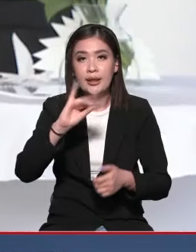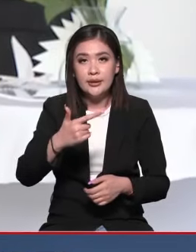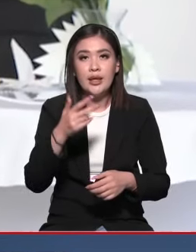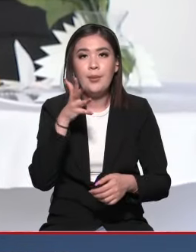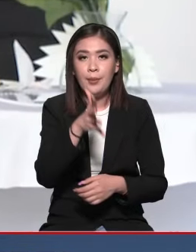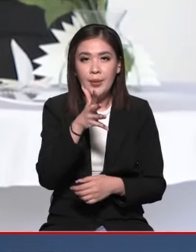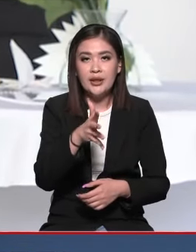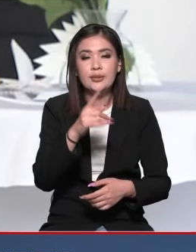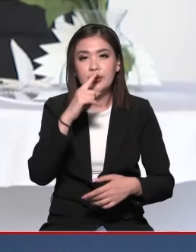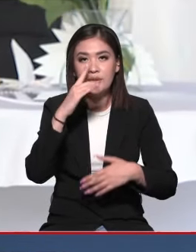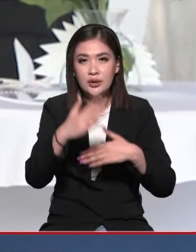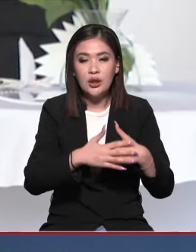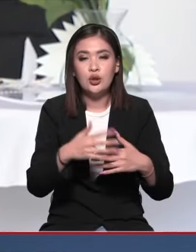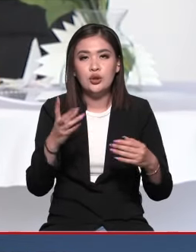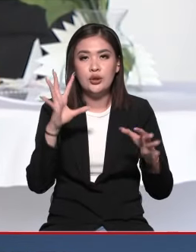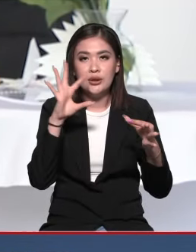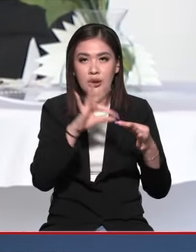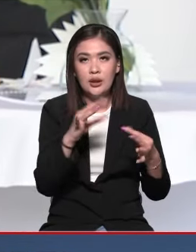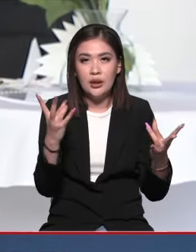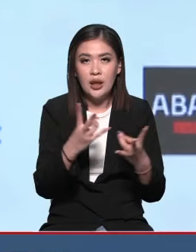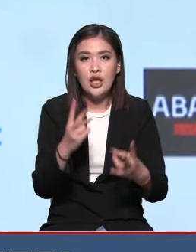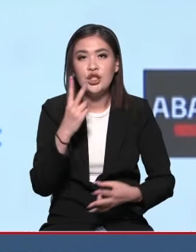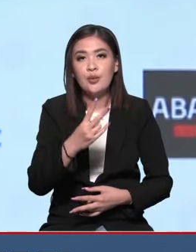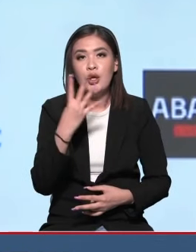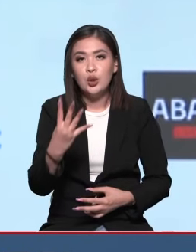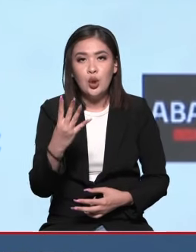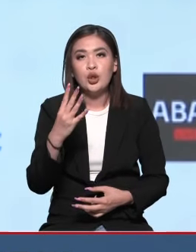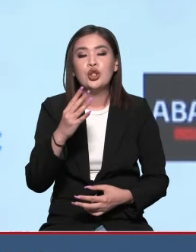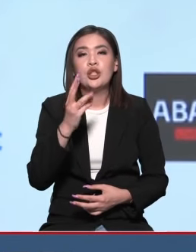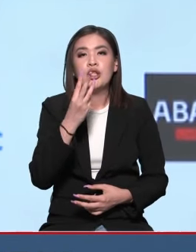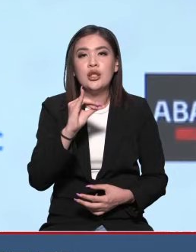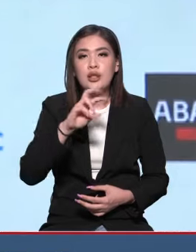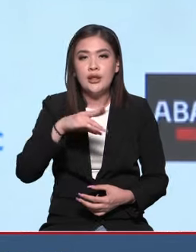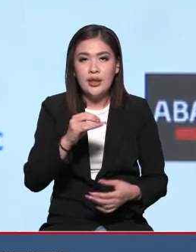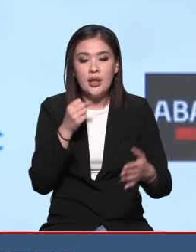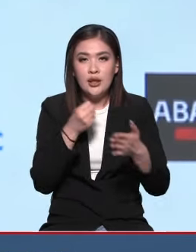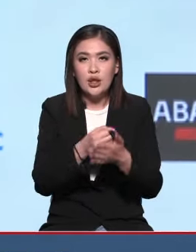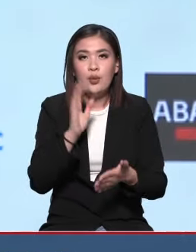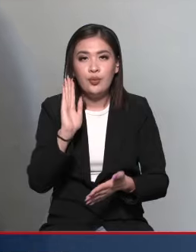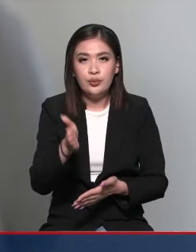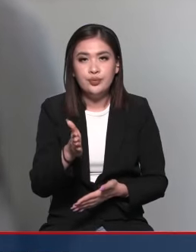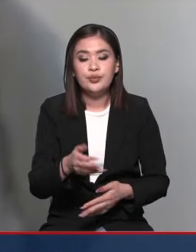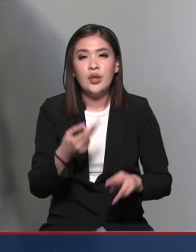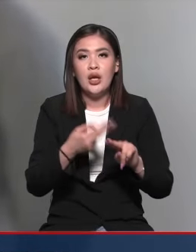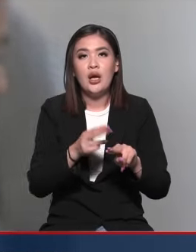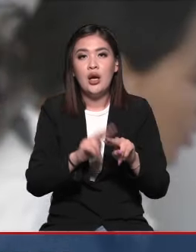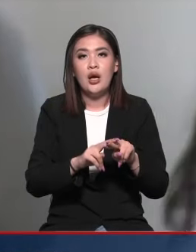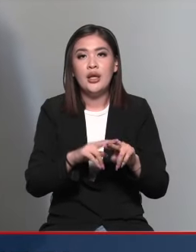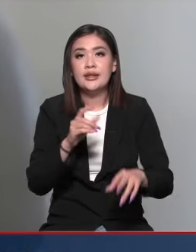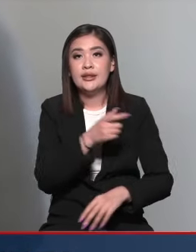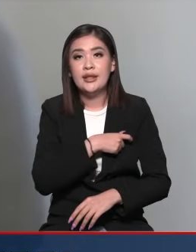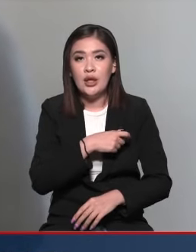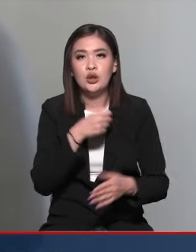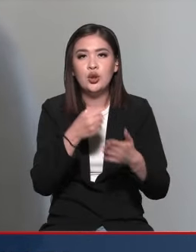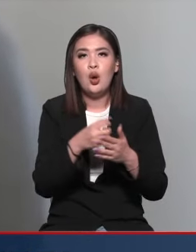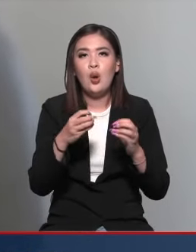оқырман болуы тиіс. Олардан өтінім қабылдау 24 шілдеге дейін жалғасады. Ал медиа тренерлер өтінімді 15 шілдеге